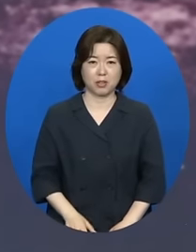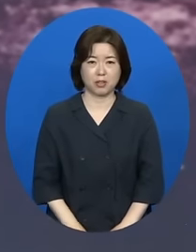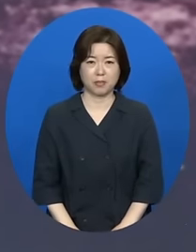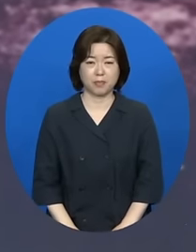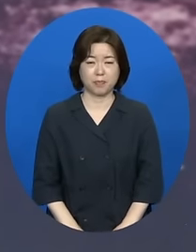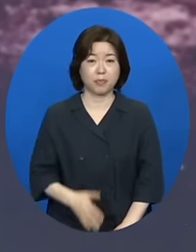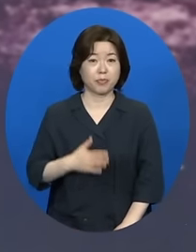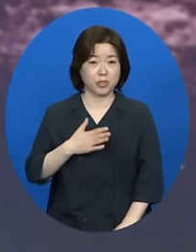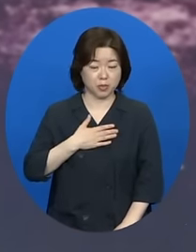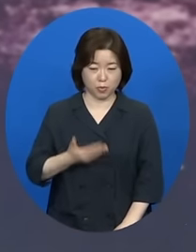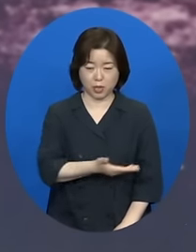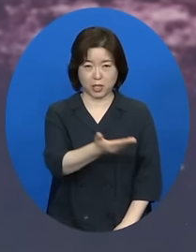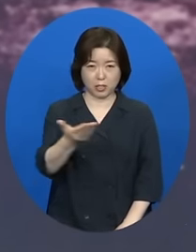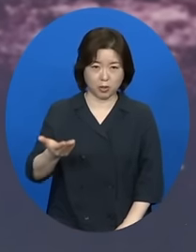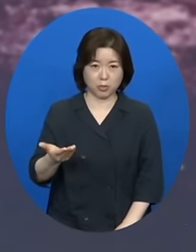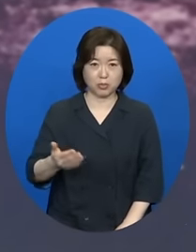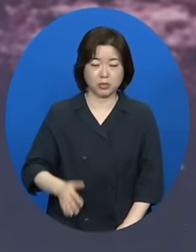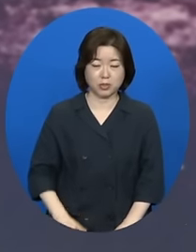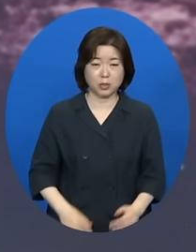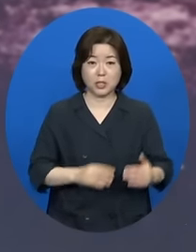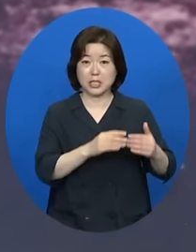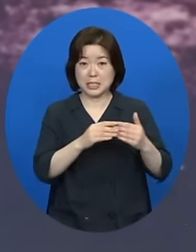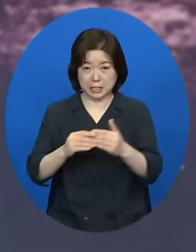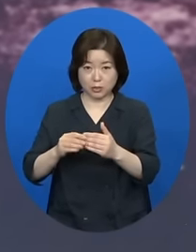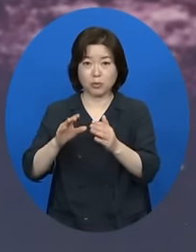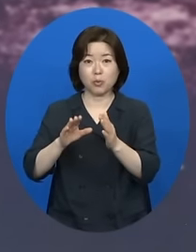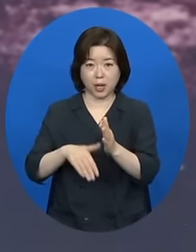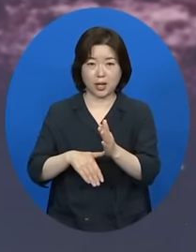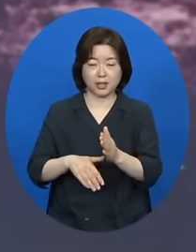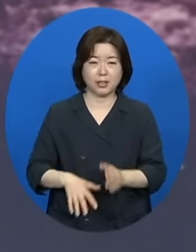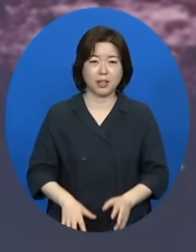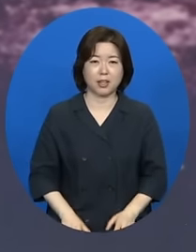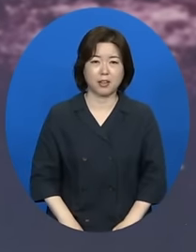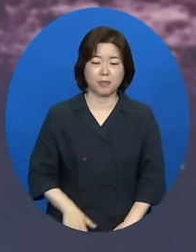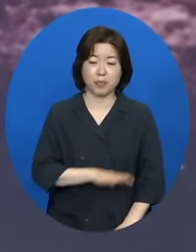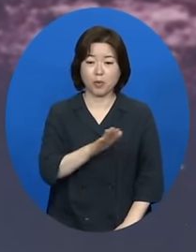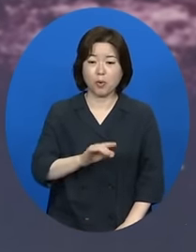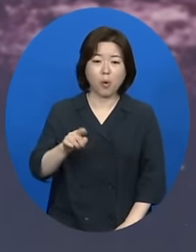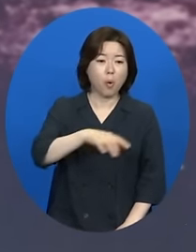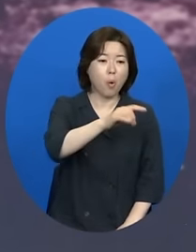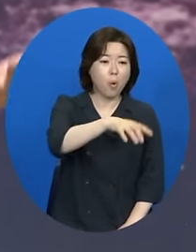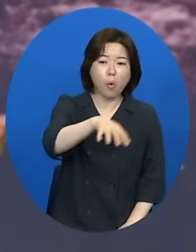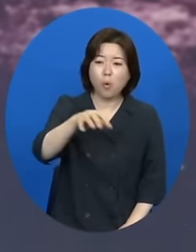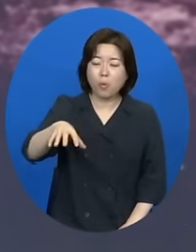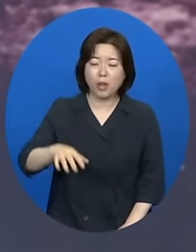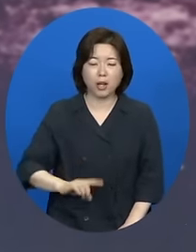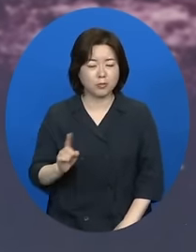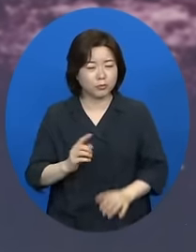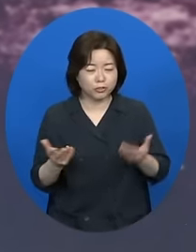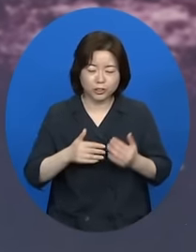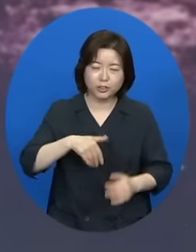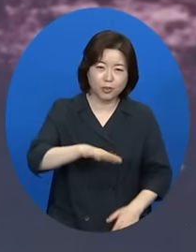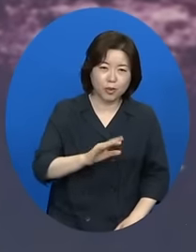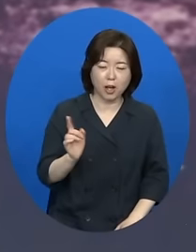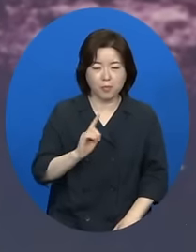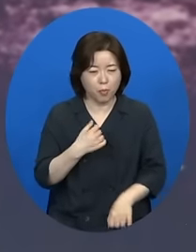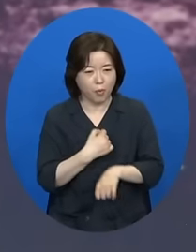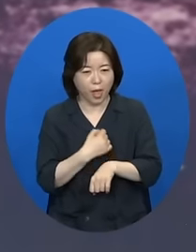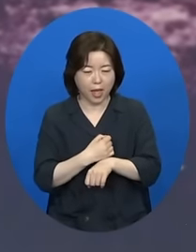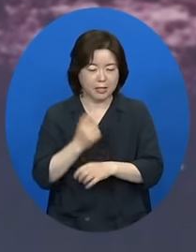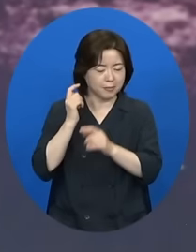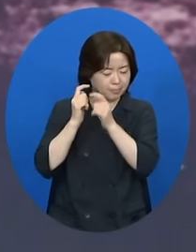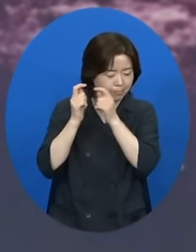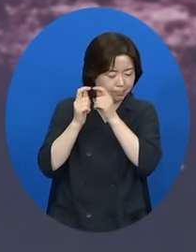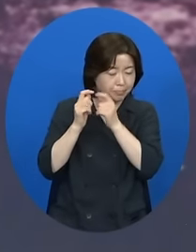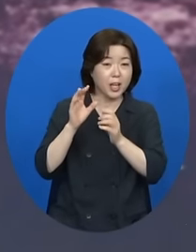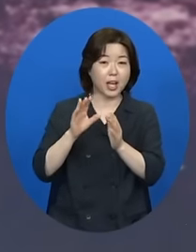여러분들을 우리 삶을 인도하실 때 우리는 보통 아, 우리가 어디로 갈까? 어떤 직장으로 가야 될까? 뭘 해야 될까? 이렇게 고민을 하잖아요.